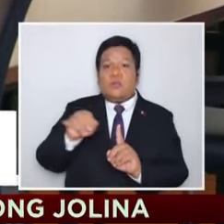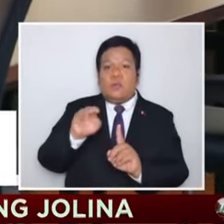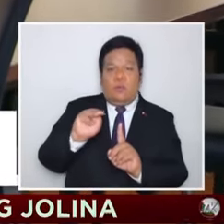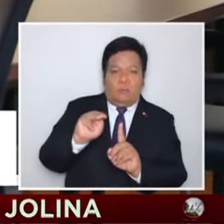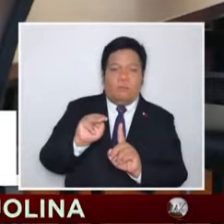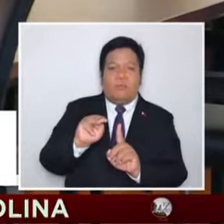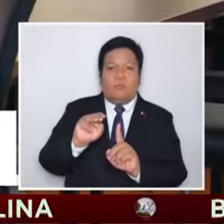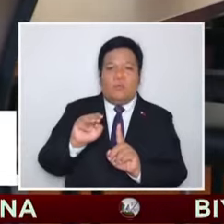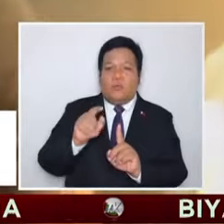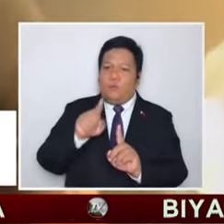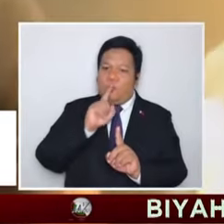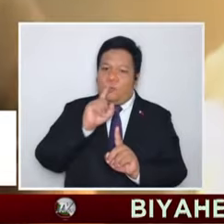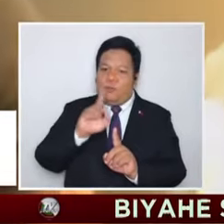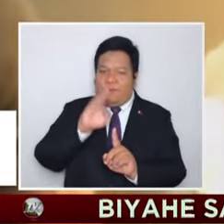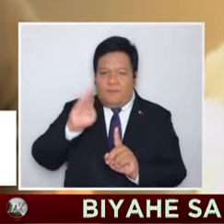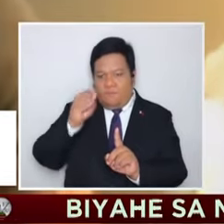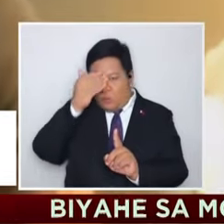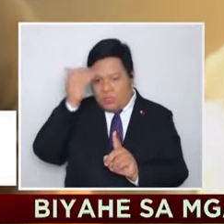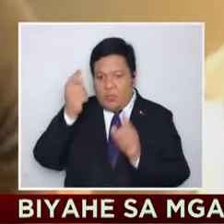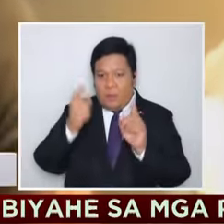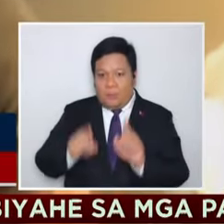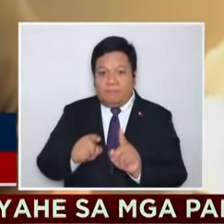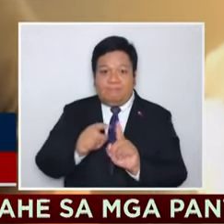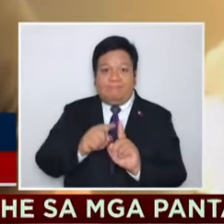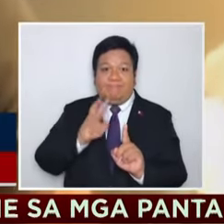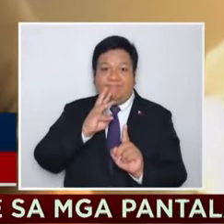moment sa serye. Siguro yung na-aksidente po ako.